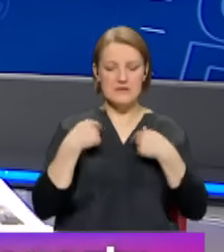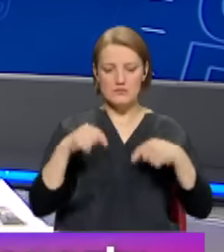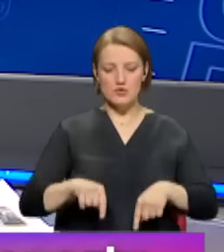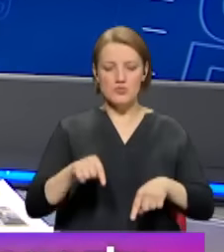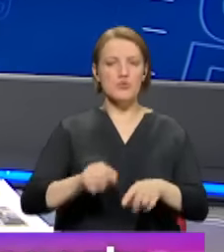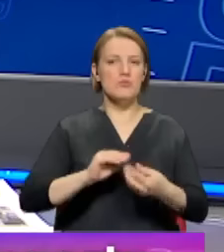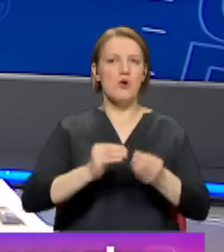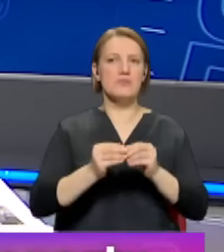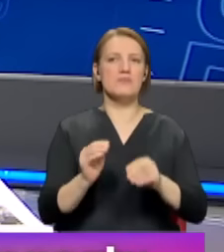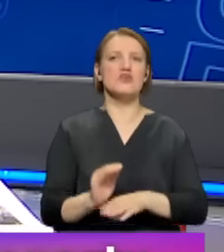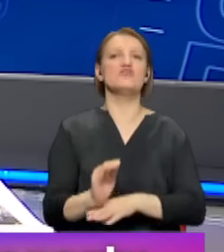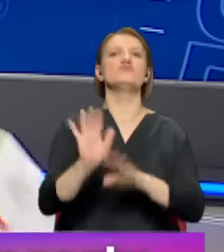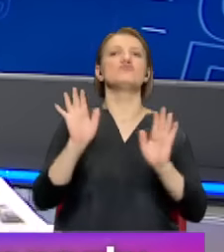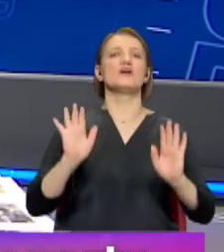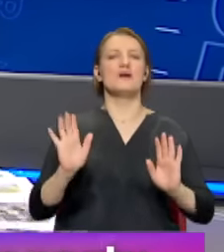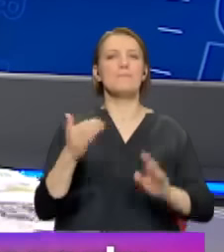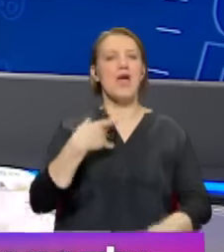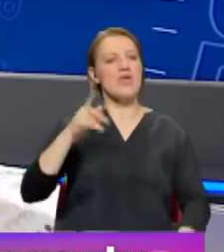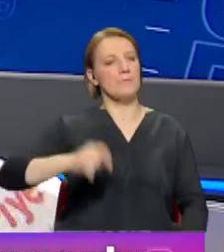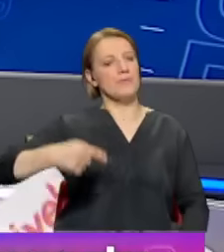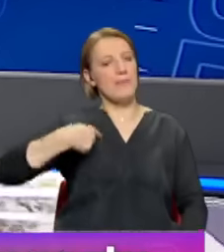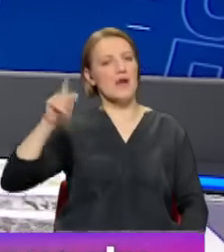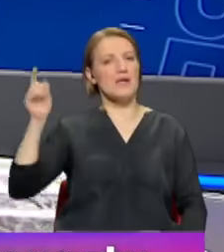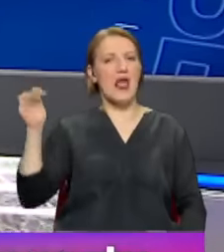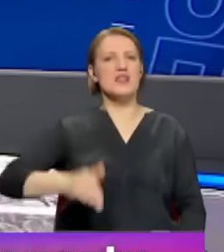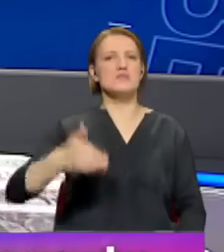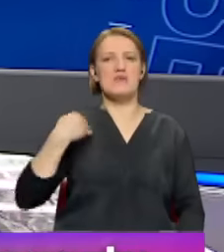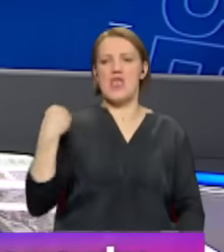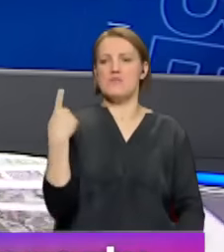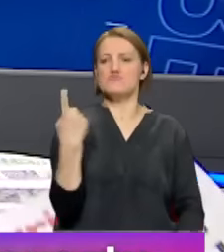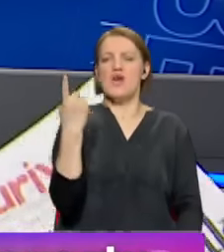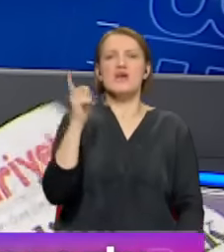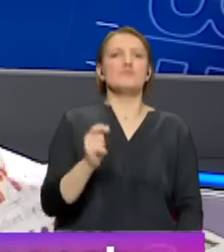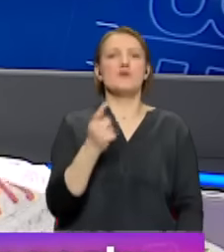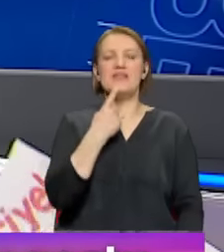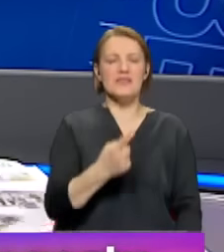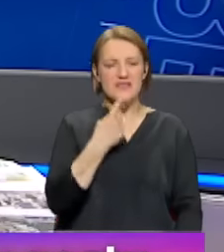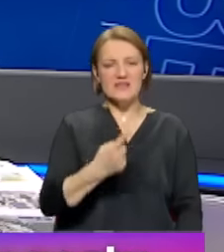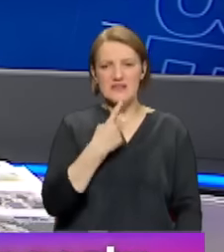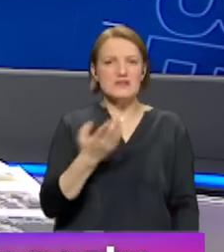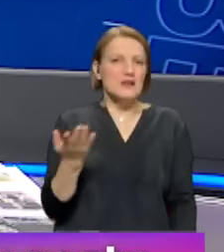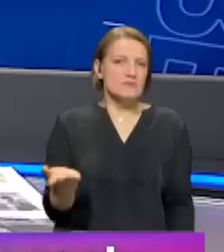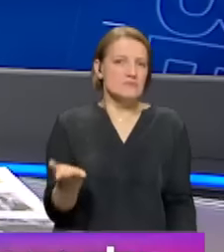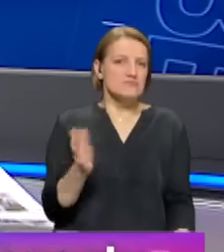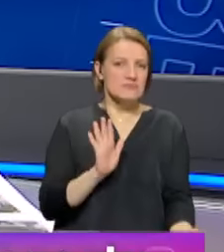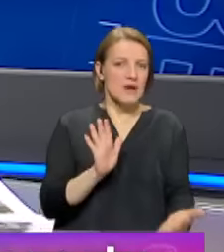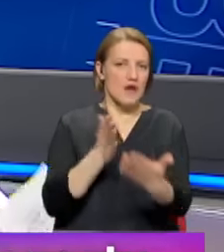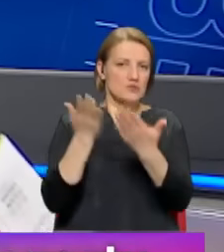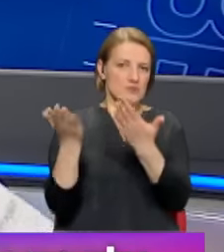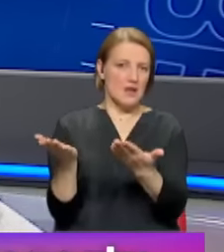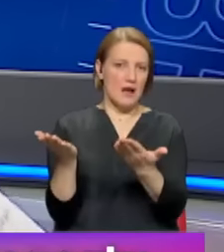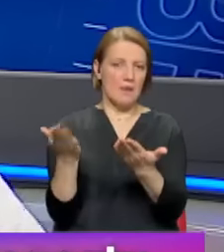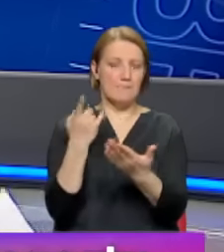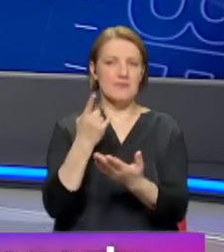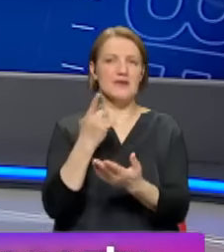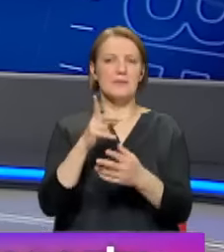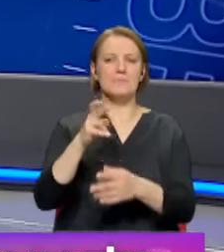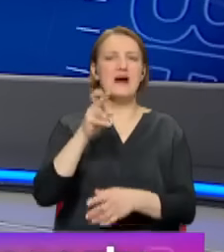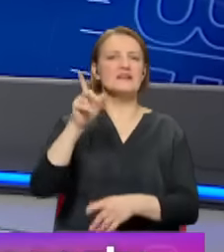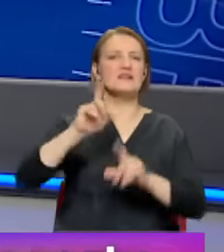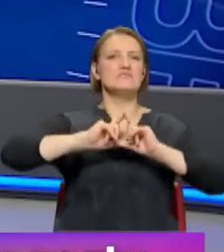bu problemleri yaşamıyor olacaktık. Ben yaptım, ben geldim, yeni bir şey yapacağım. Denildi. İşte karşımızda bir